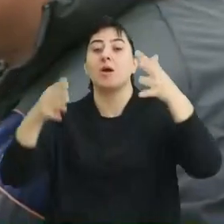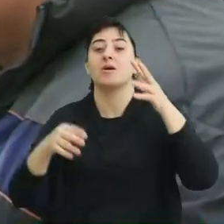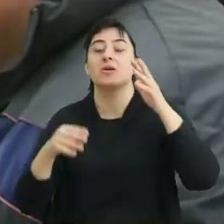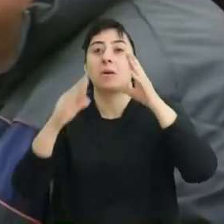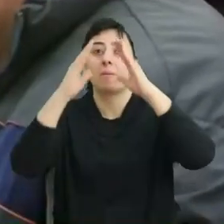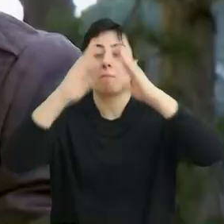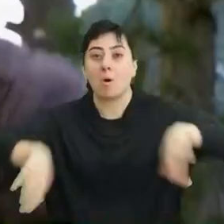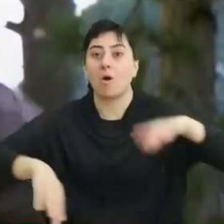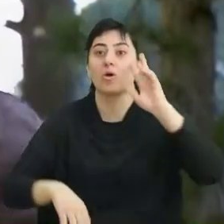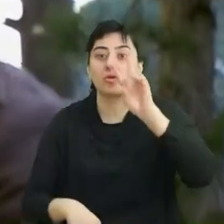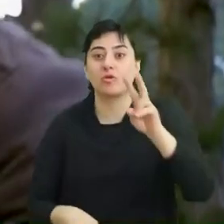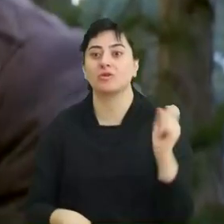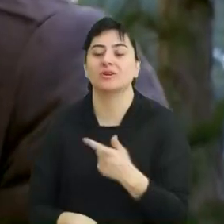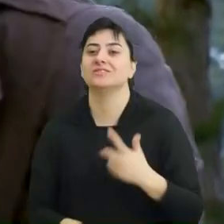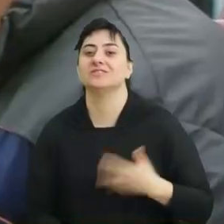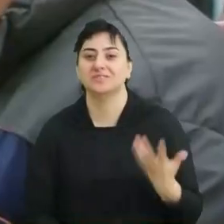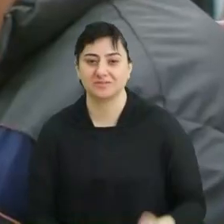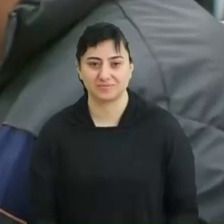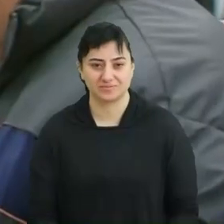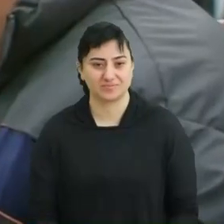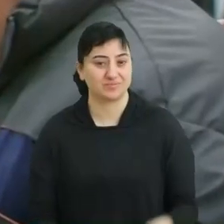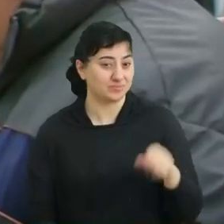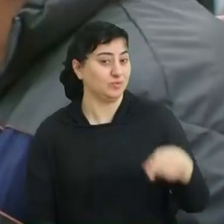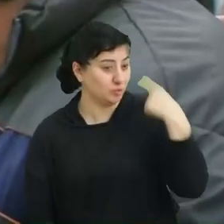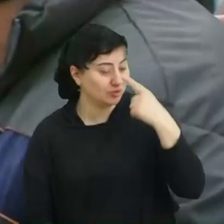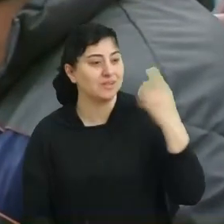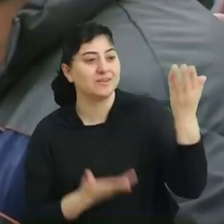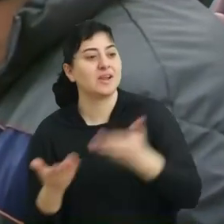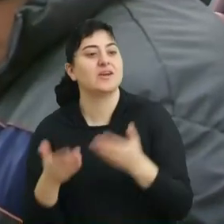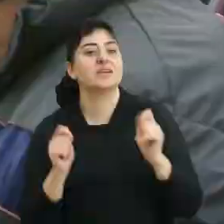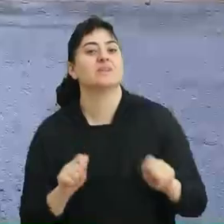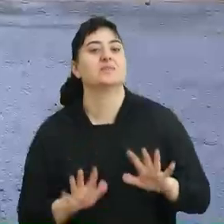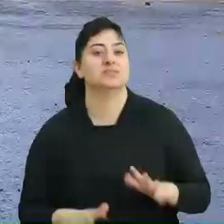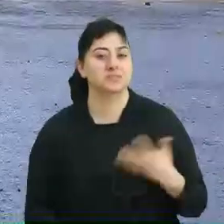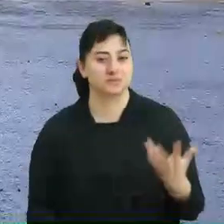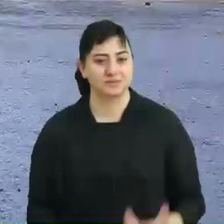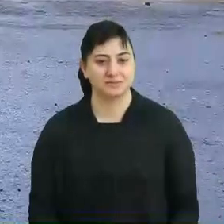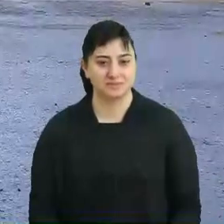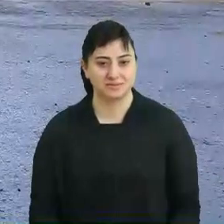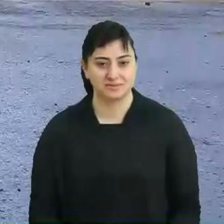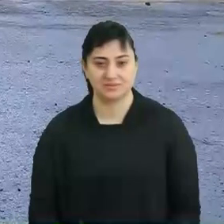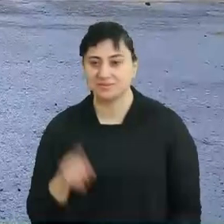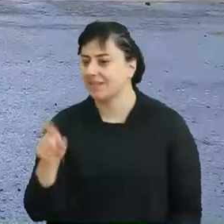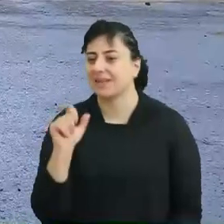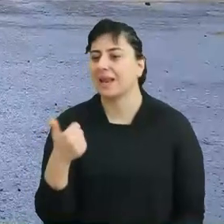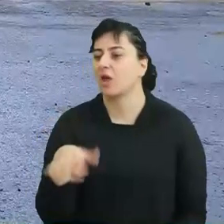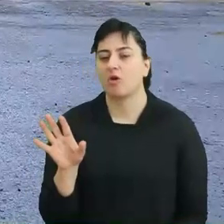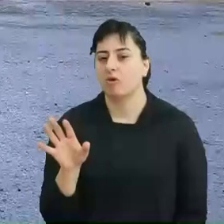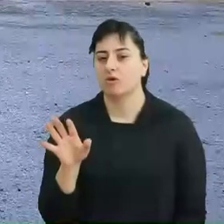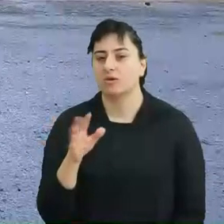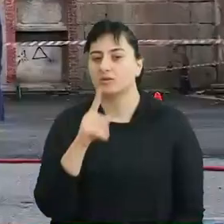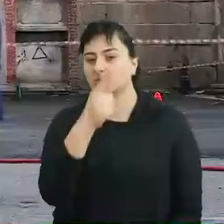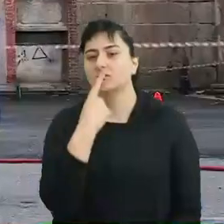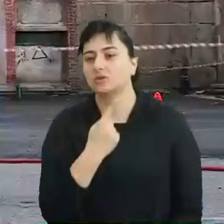binanın yıkılışını kaçırır mıyım sandın ya? İşte o yüzden biz seni davet etmemiştik ya. İyi yaptın. Sana da gerek kalmadı zaten. Serpil